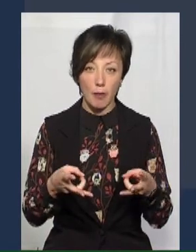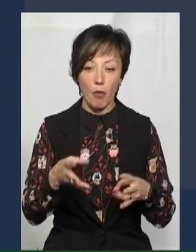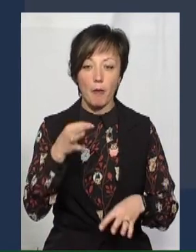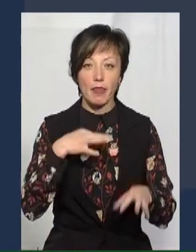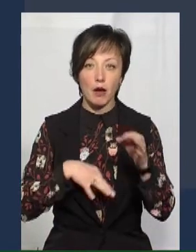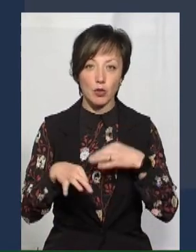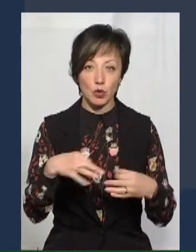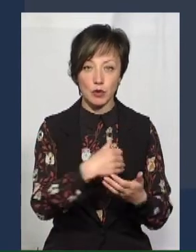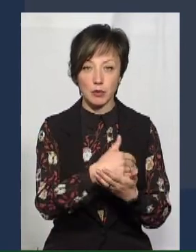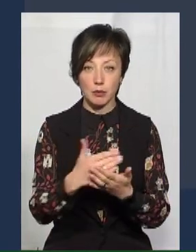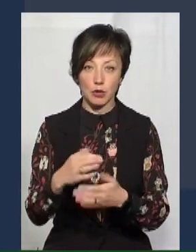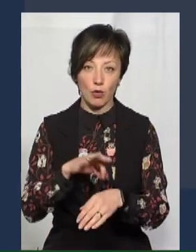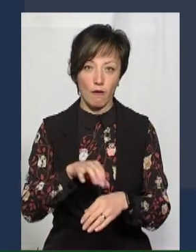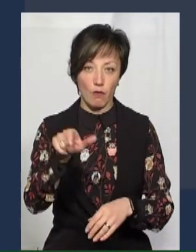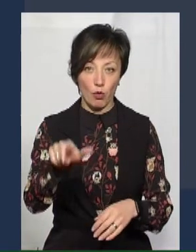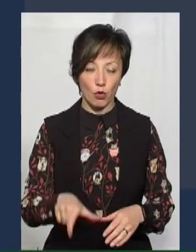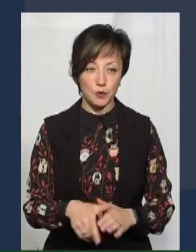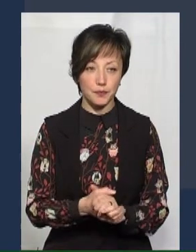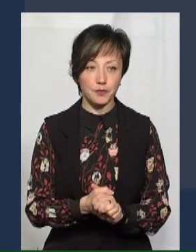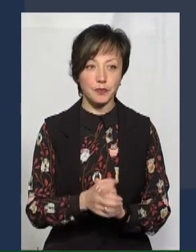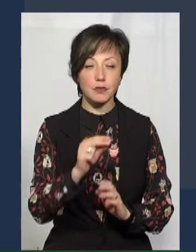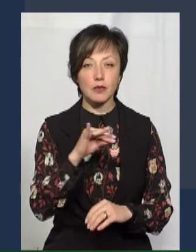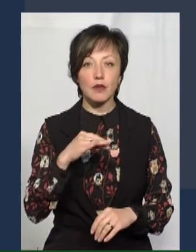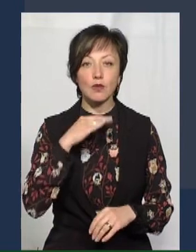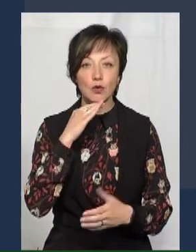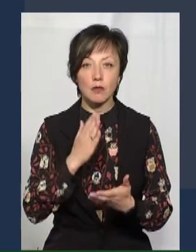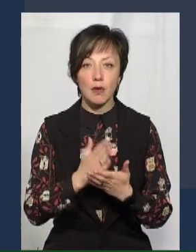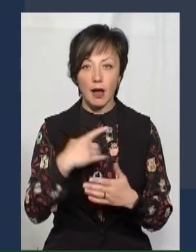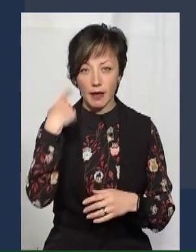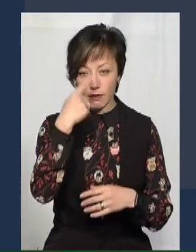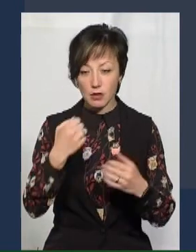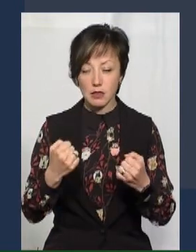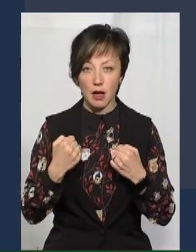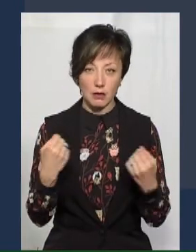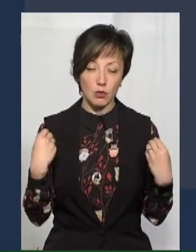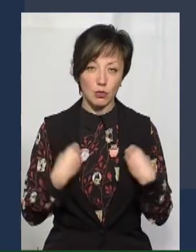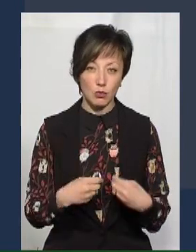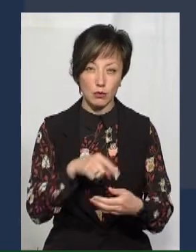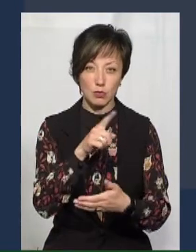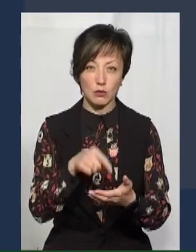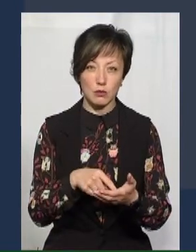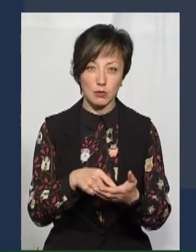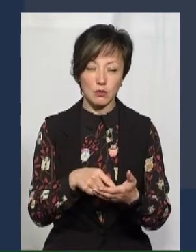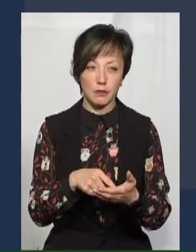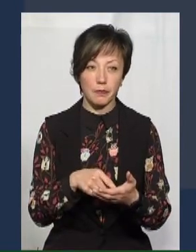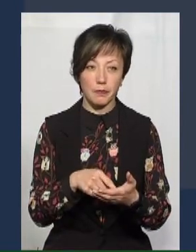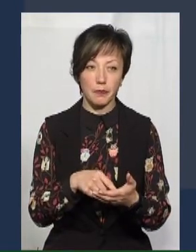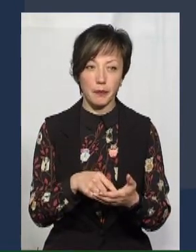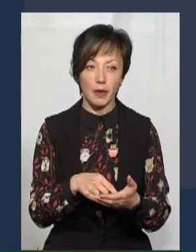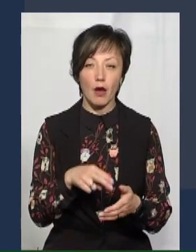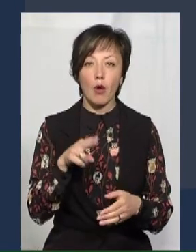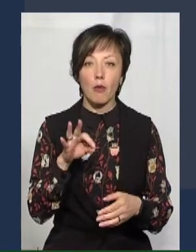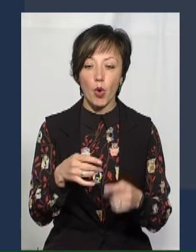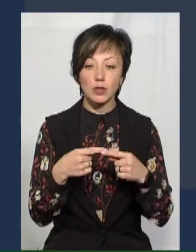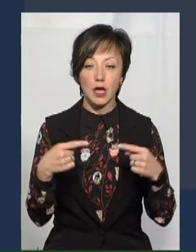медикаментозному забезпеченню хворого. Чи вдосталь маєте засобів індивідуального захисту? Якщо взяти по